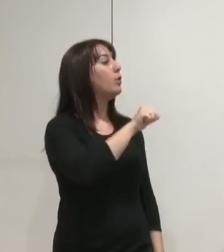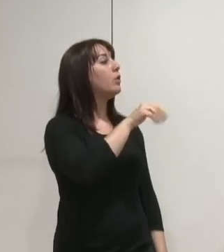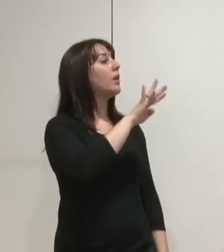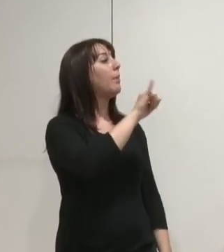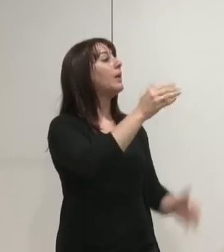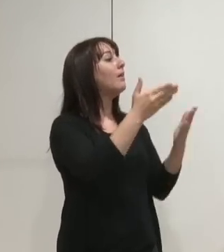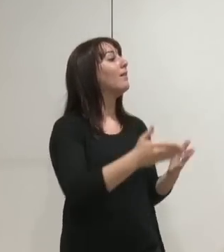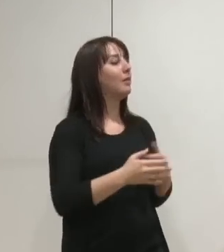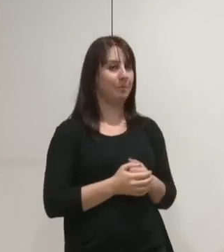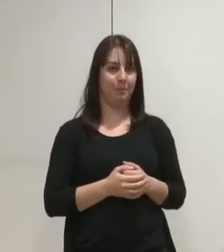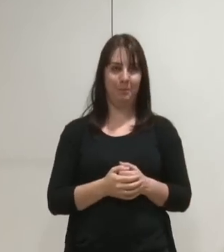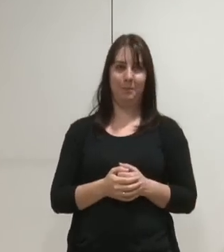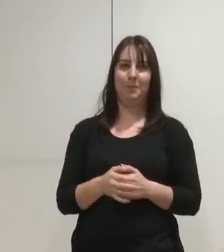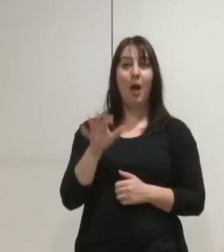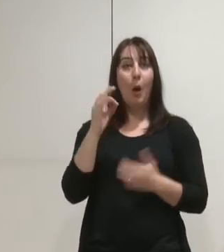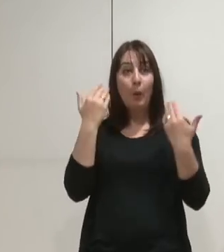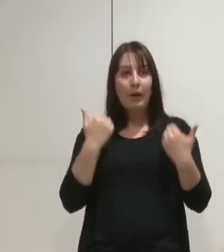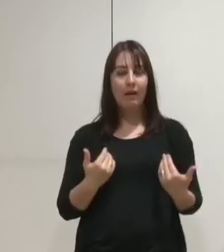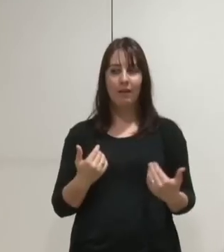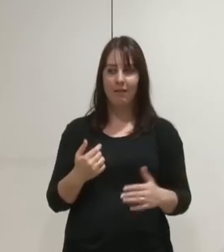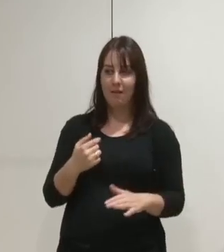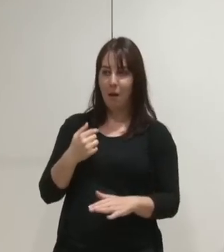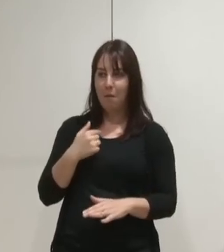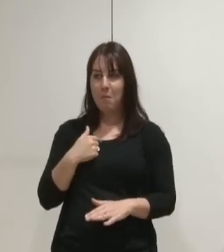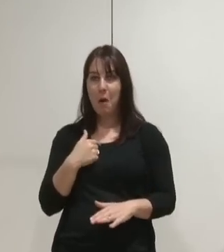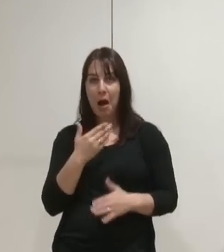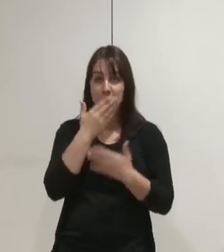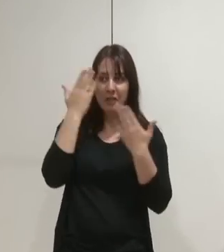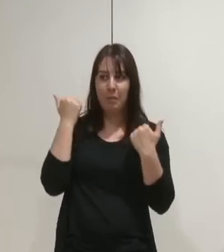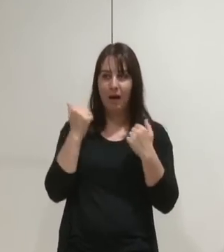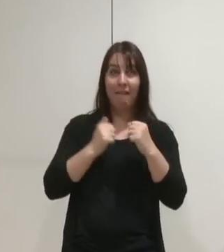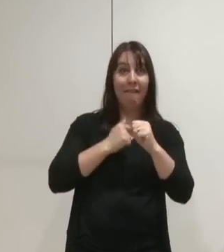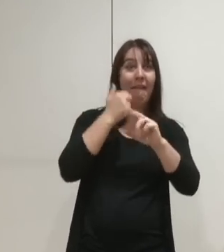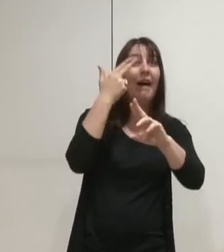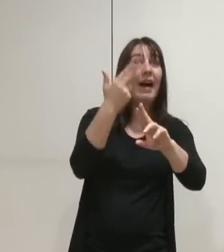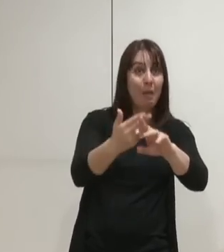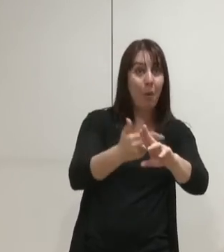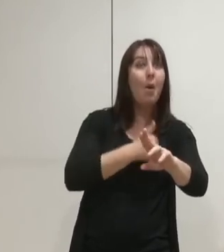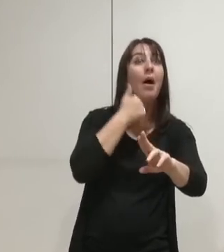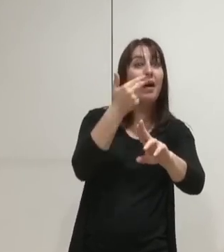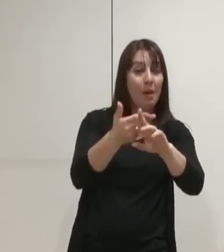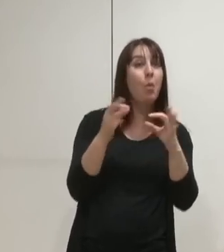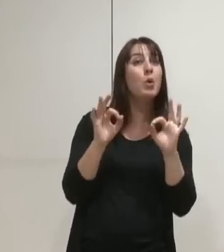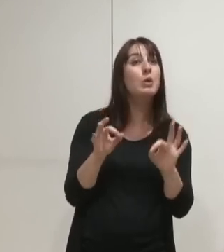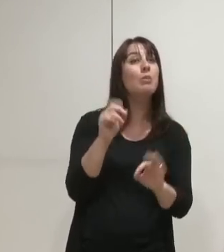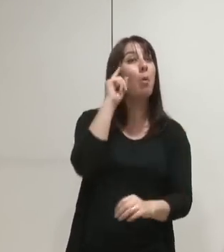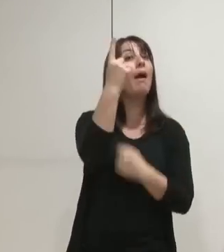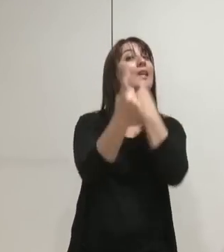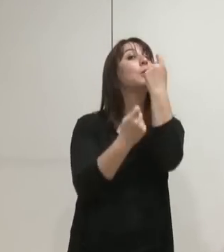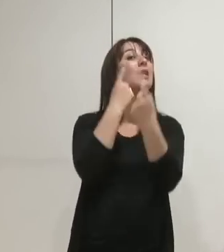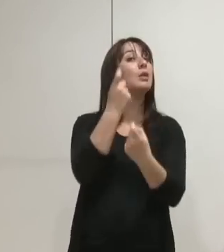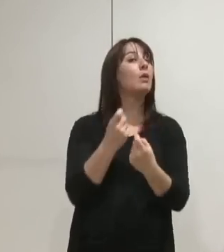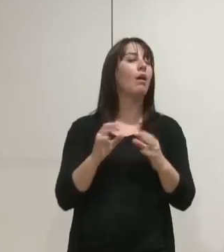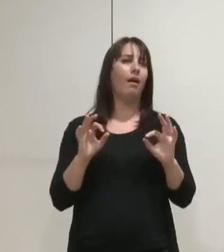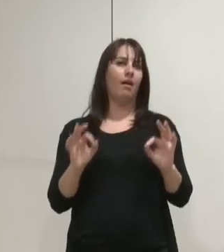oui alors alors pour le coup je me demande si je vais faire les réponses aux questions que vous posez parce que en